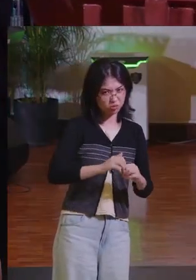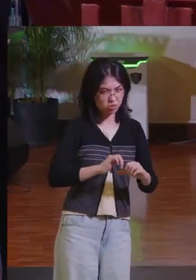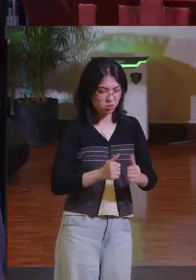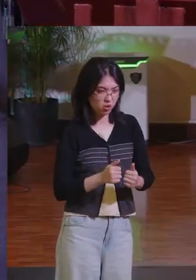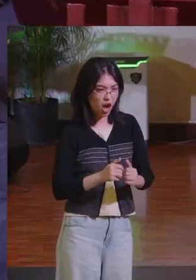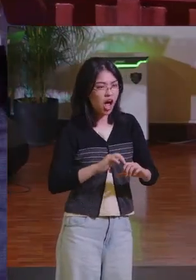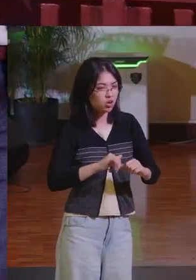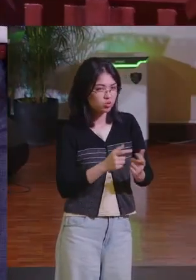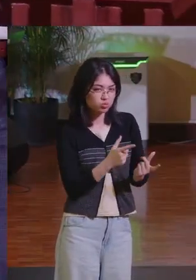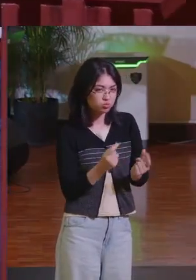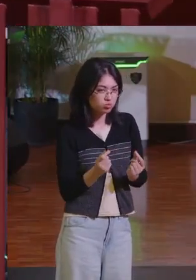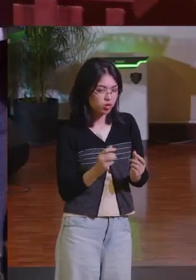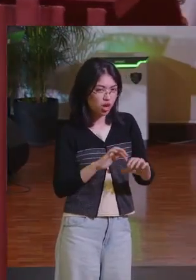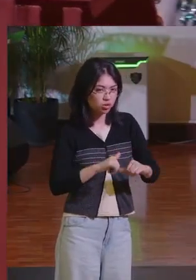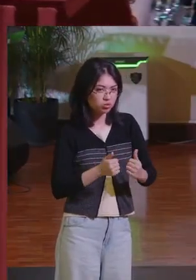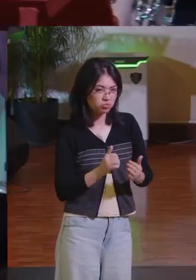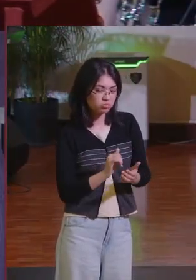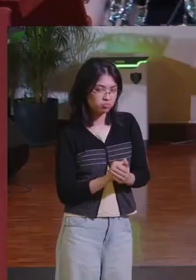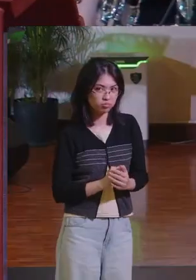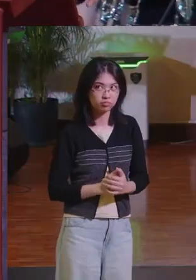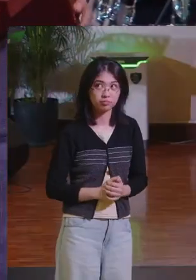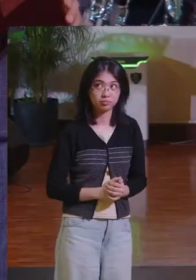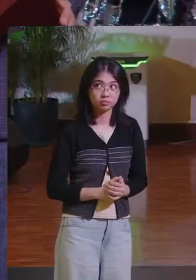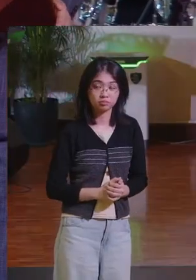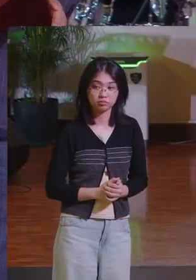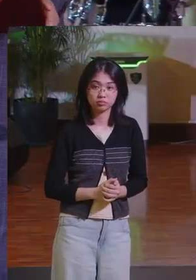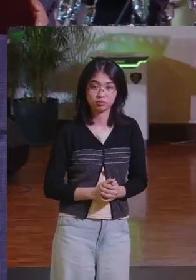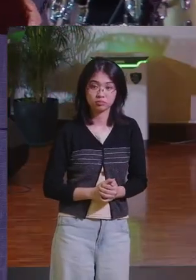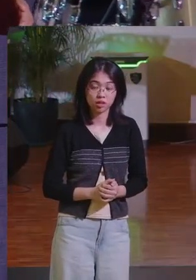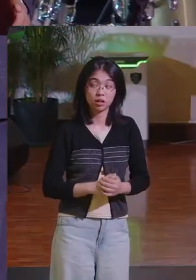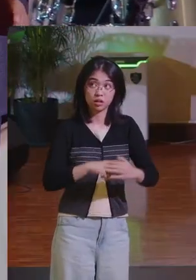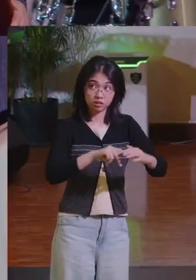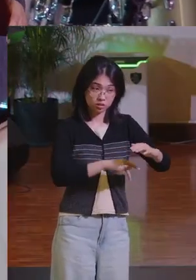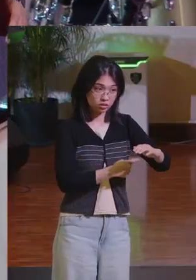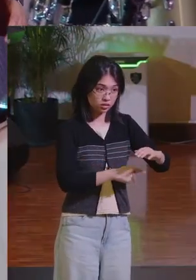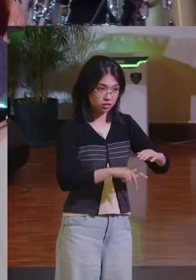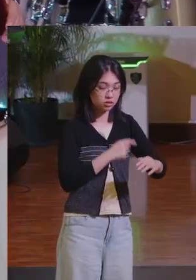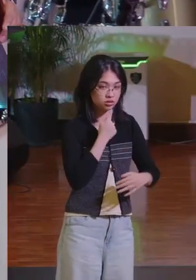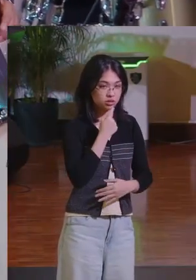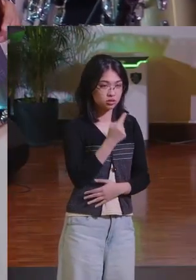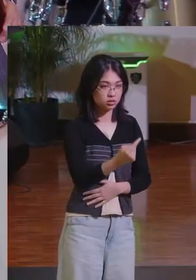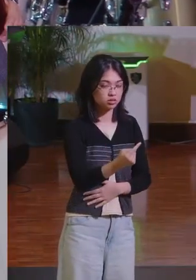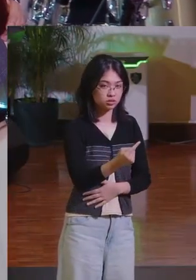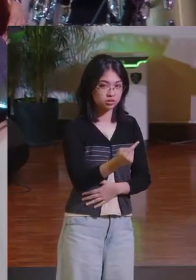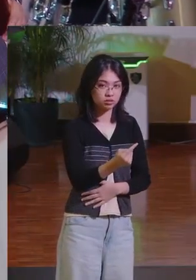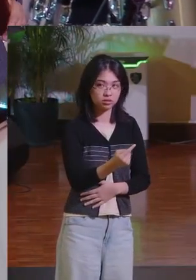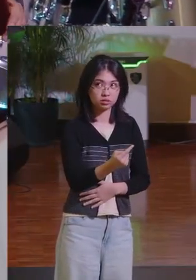this, how to do that. Ang sabi po ng Psalm 119 verse 105,